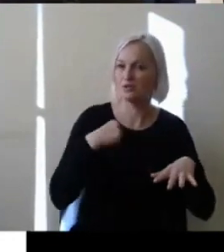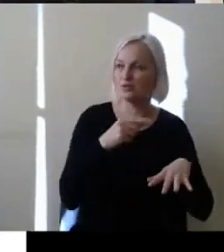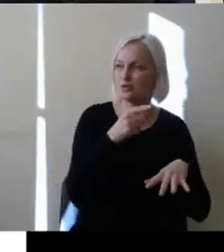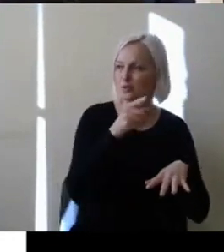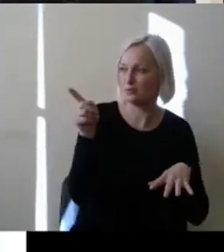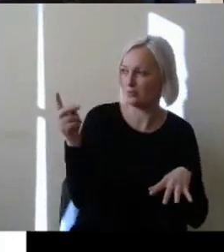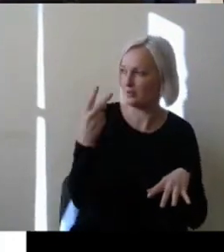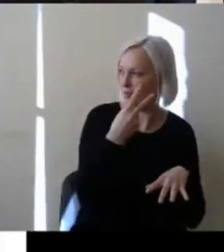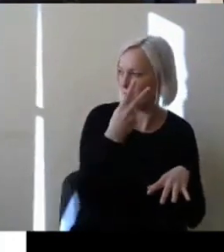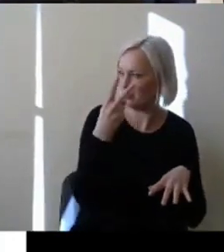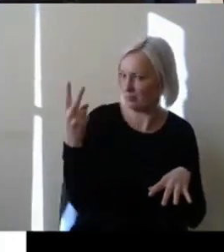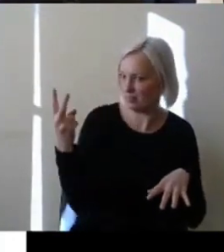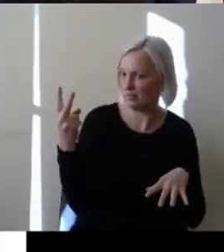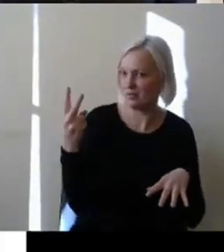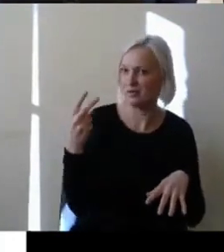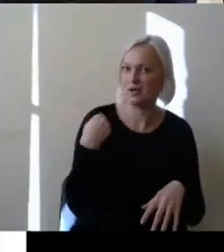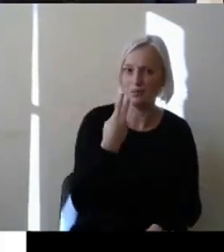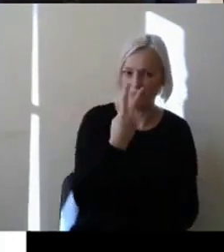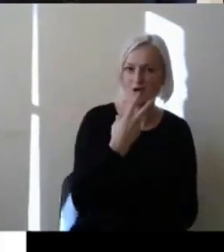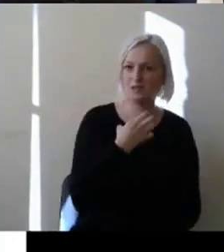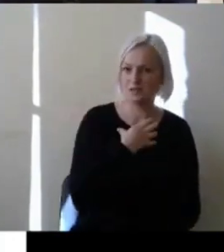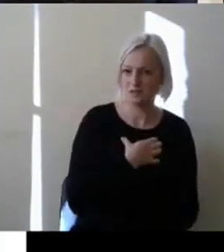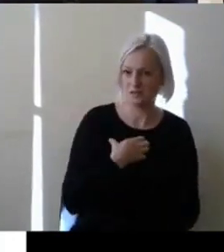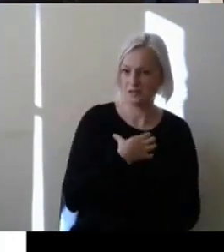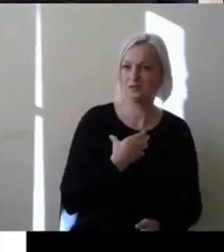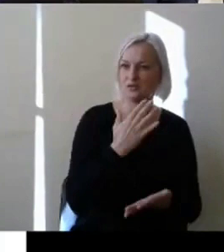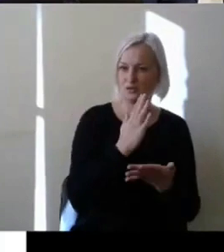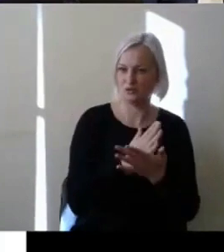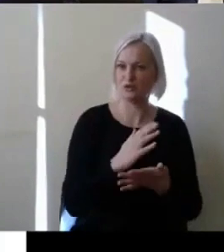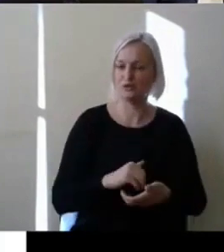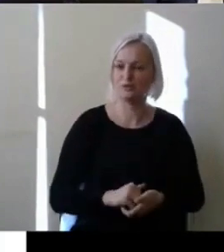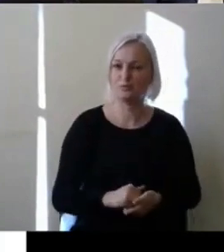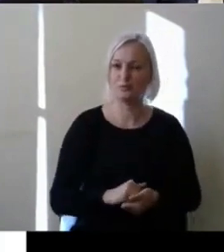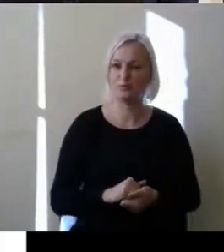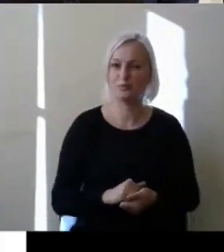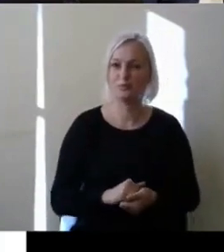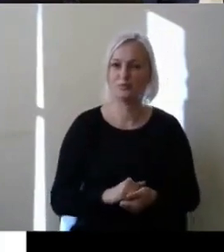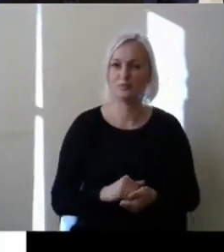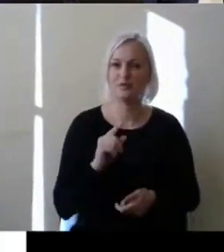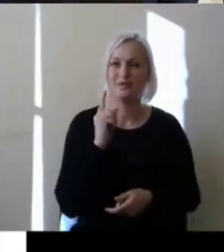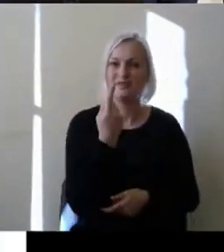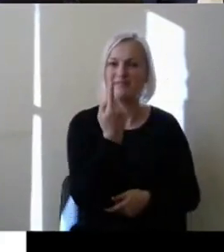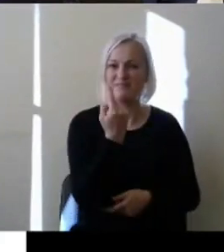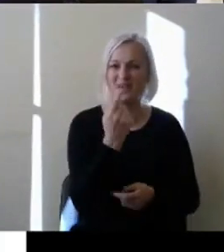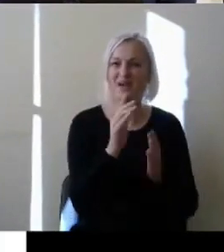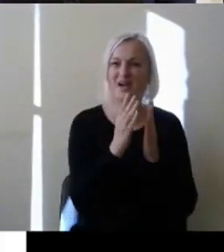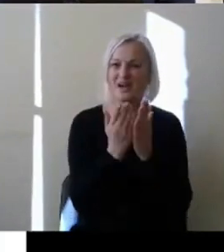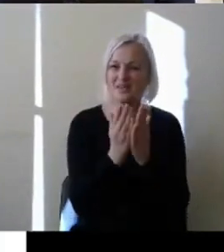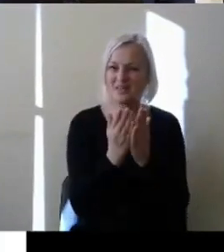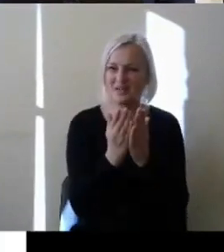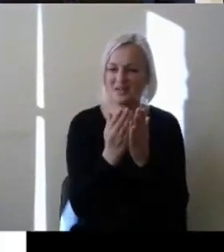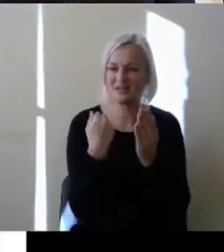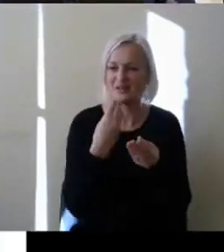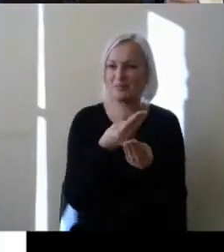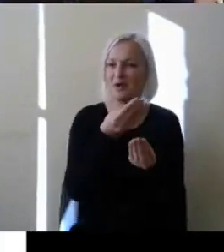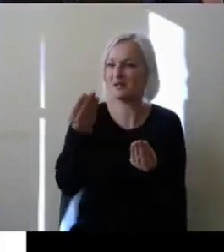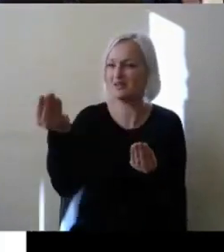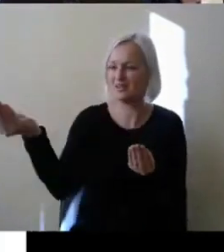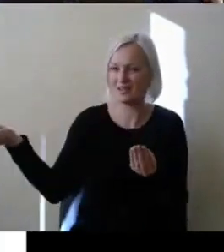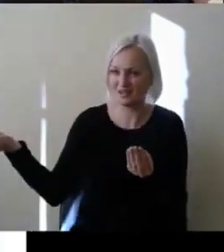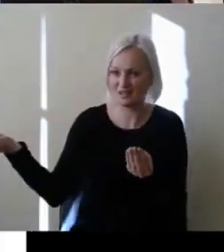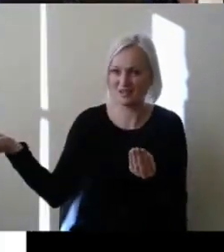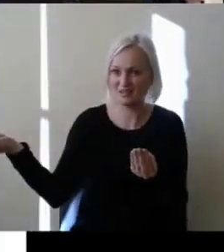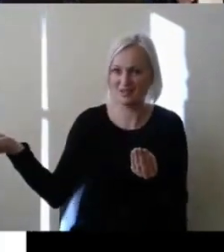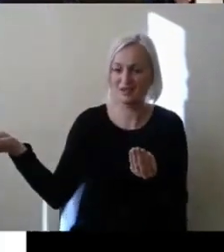kažkaip tai išryškėja iš tikrųjų. Ne tik dėl tos knygelės, kuri čia dalinama visiems, bet ir